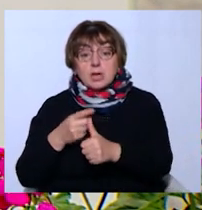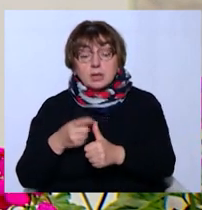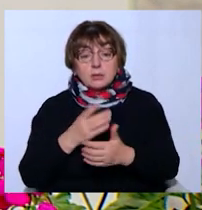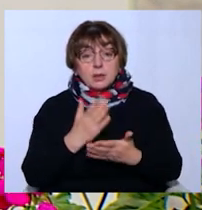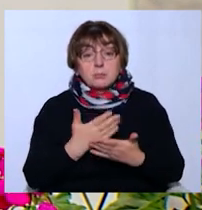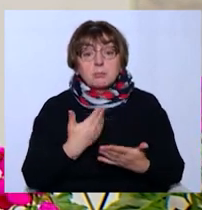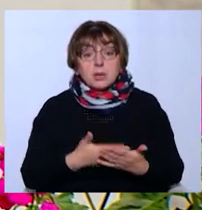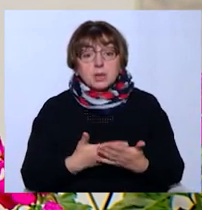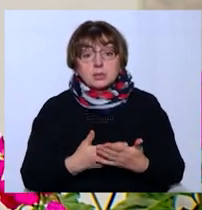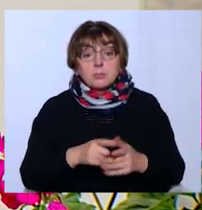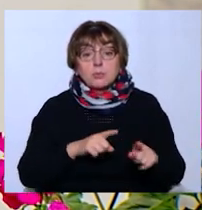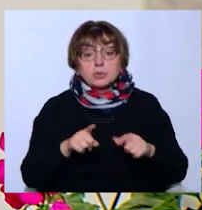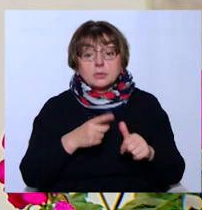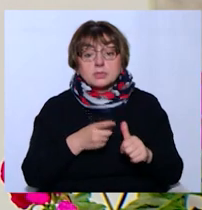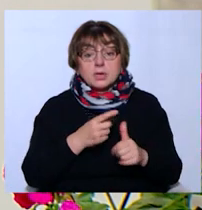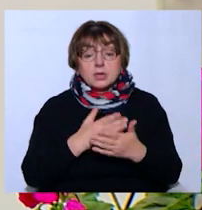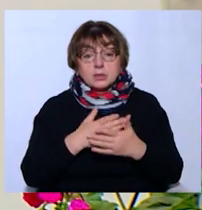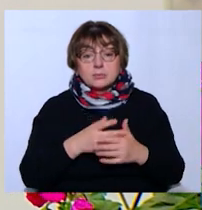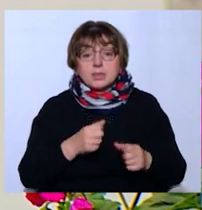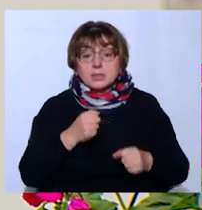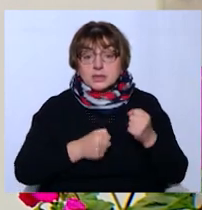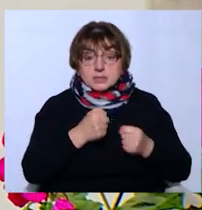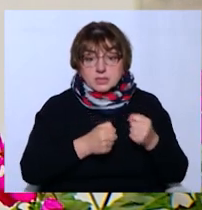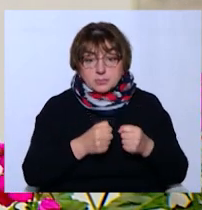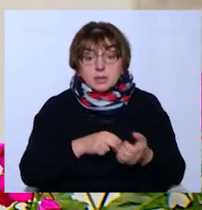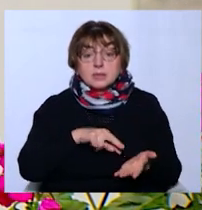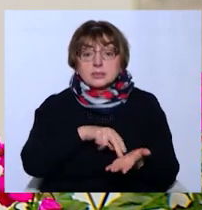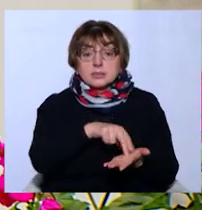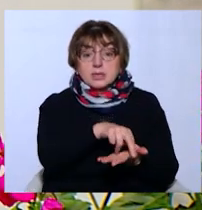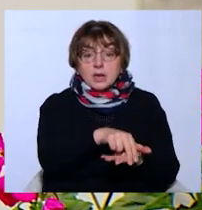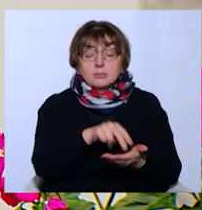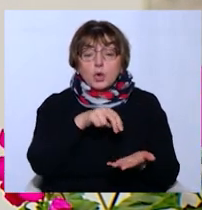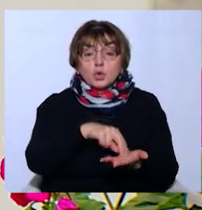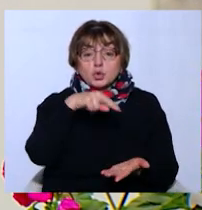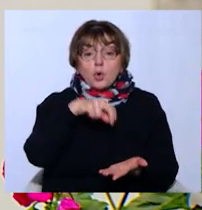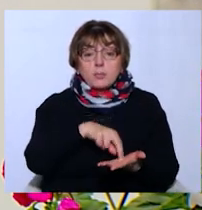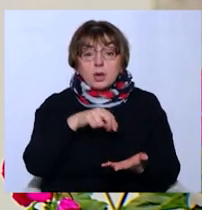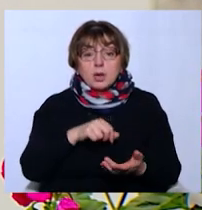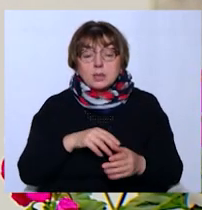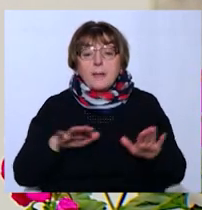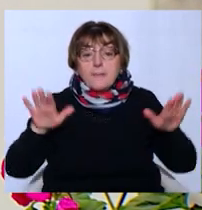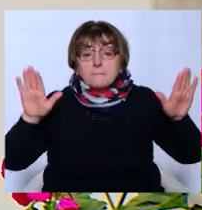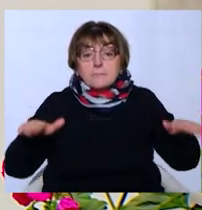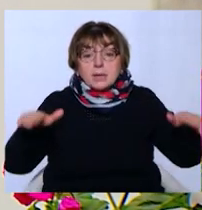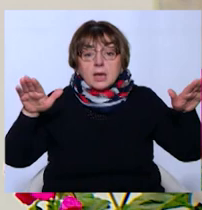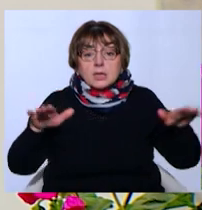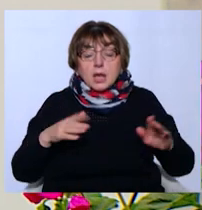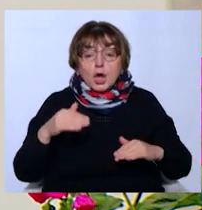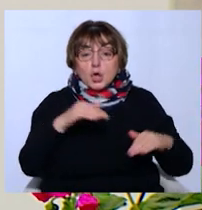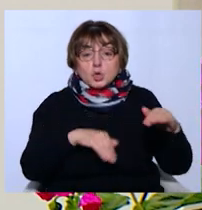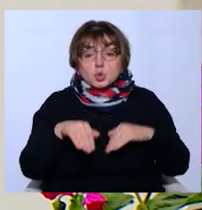არსებობს. მაგალითად, მოძრაობის სახეებია სირბილი, სიარული, ხტომა, ფრენა,